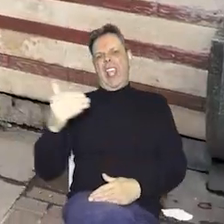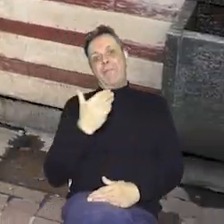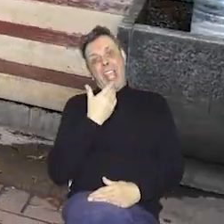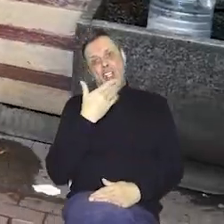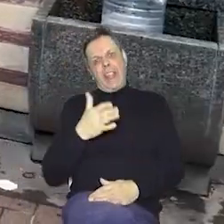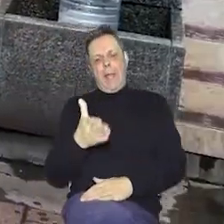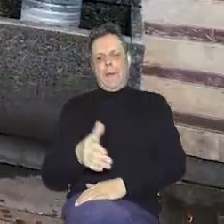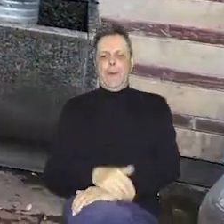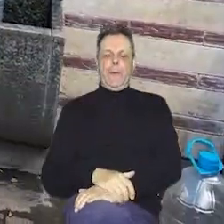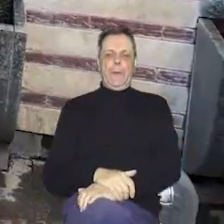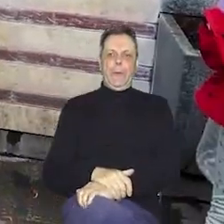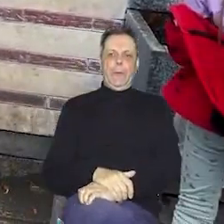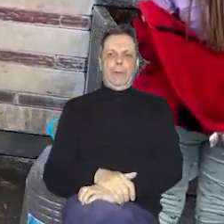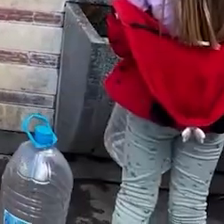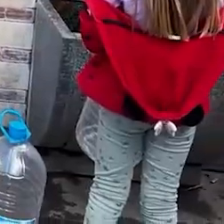Šteta.